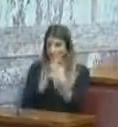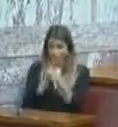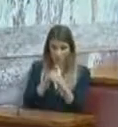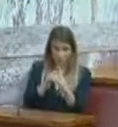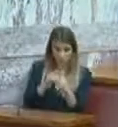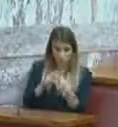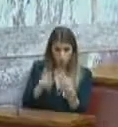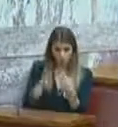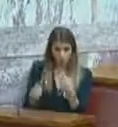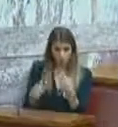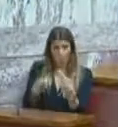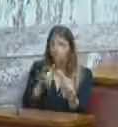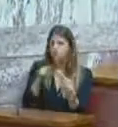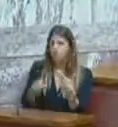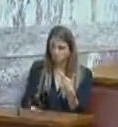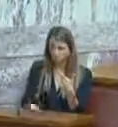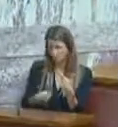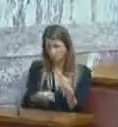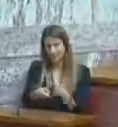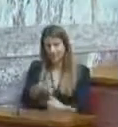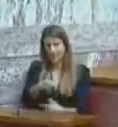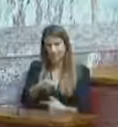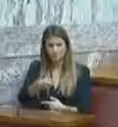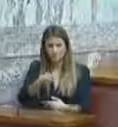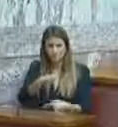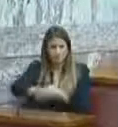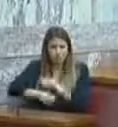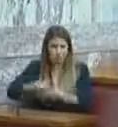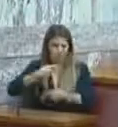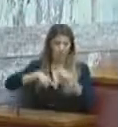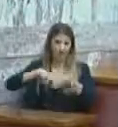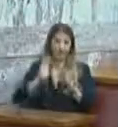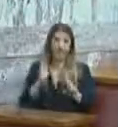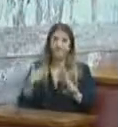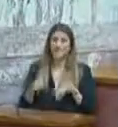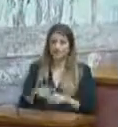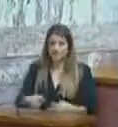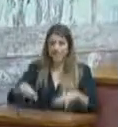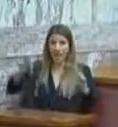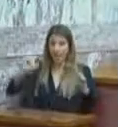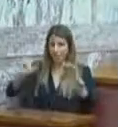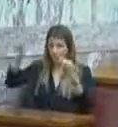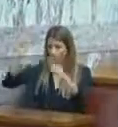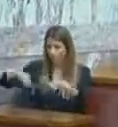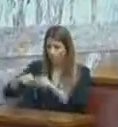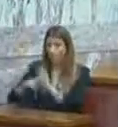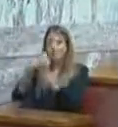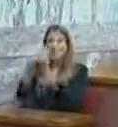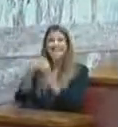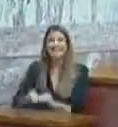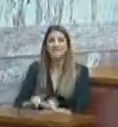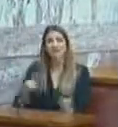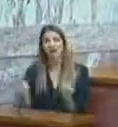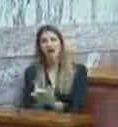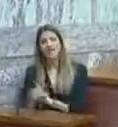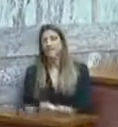τρόπος, όπως τώρα τον προσπαθήσατε να τον ιδεολογήσετε κάποιοι από εσάς, θα μπορούσε από την πρώτη συνεδρίαση να λυθεί. Εσείς ενώ